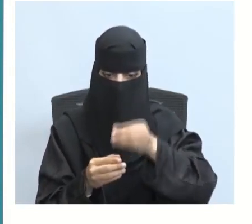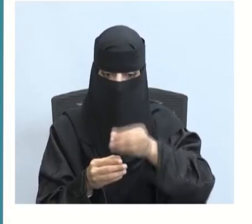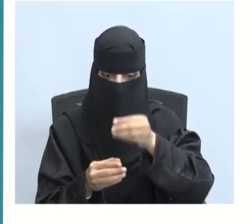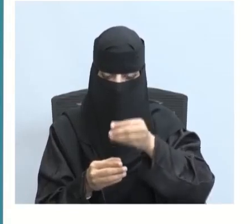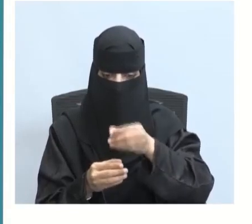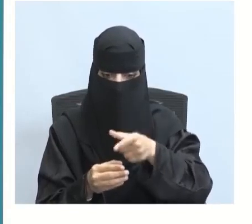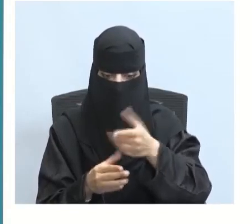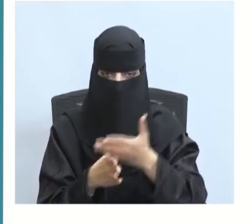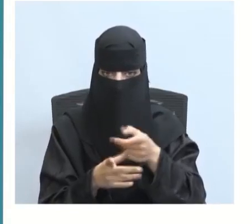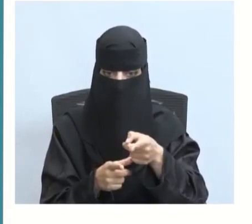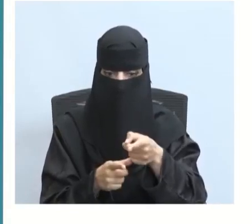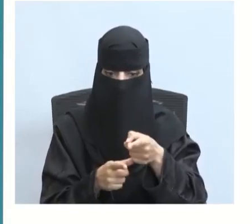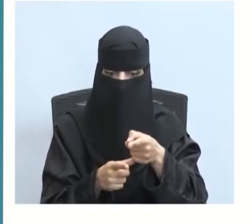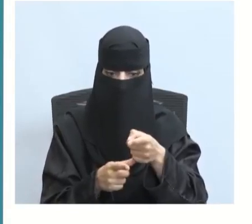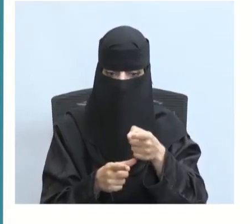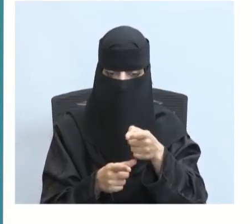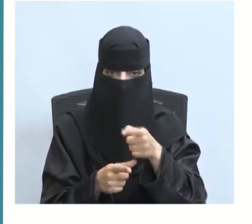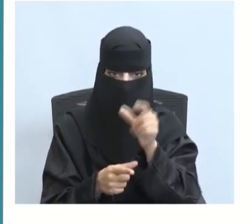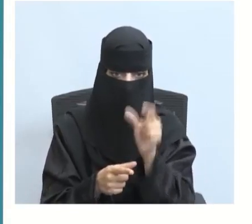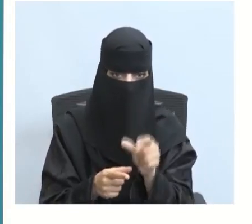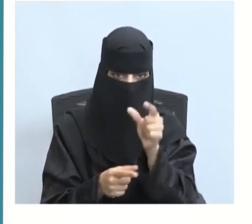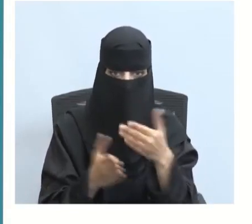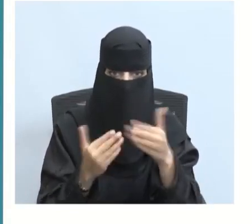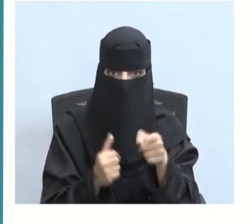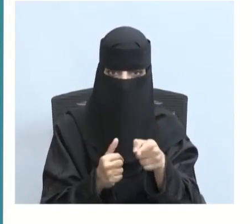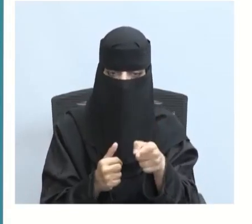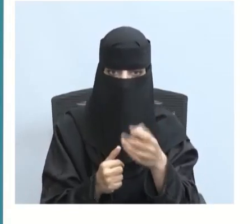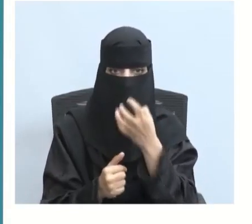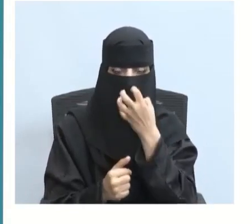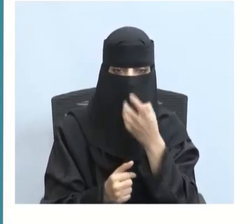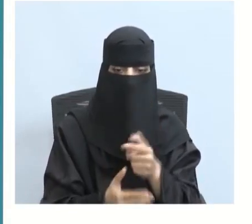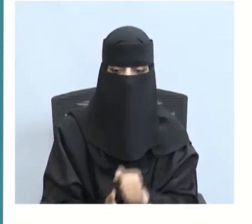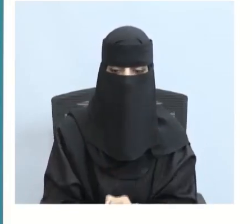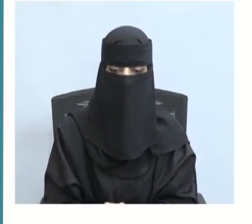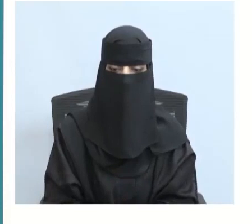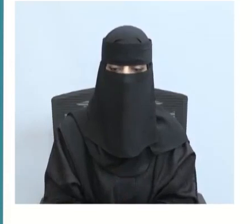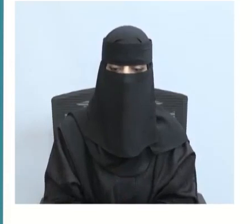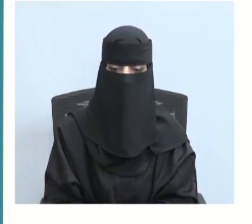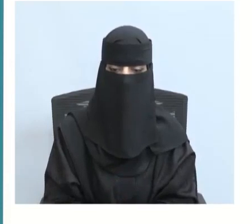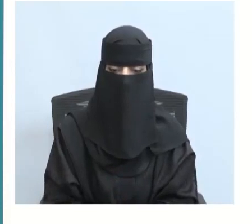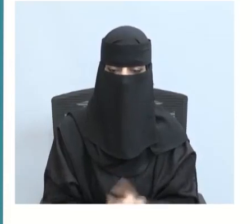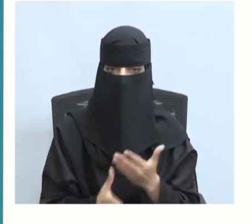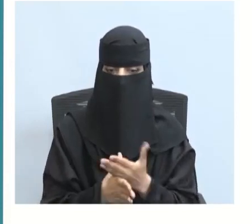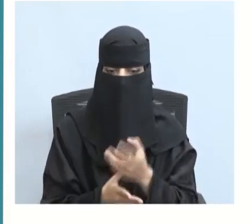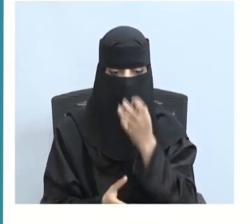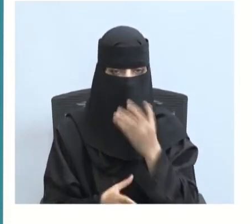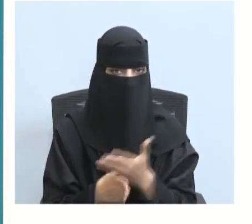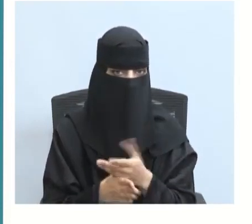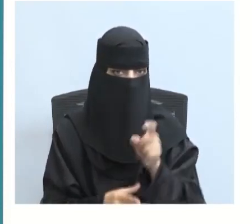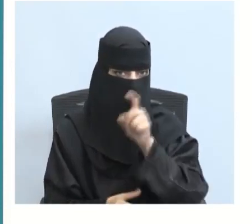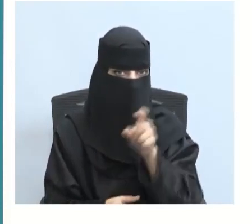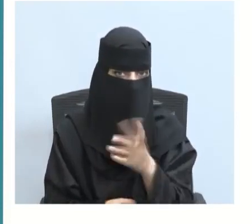حتى يصبح هذا الجزء من الخشب ساخنا لماذا اصبح